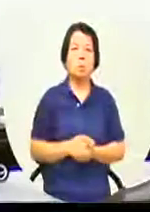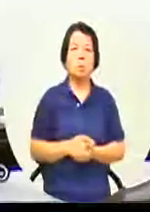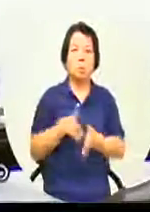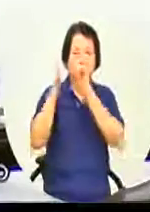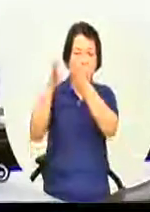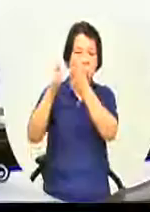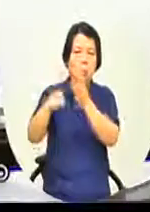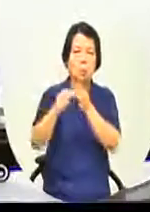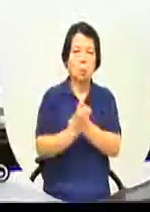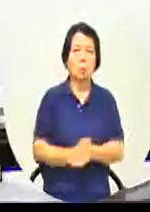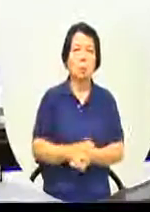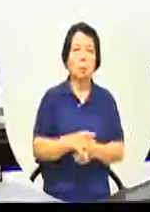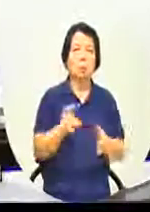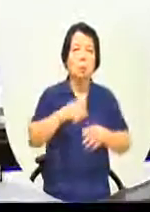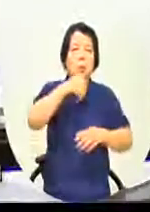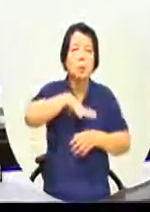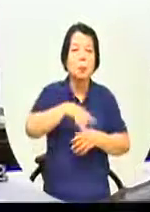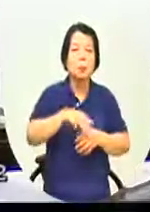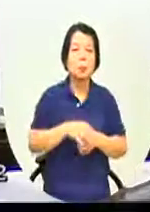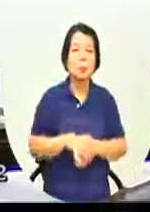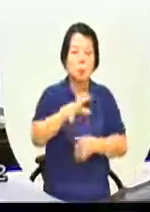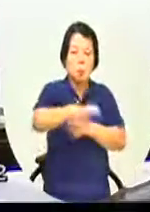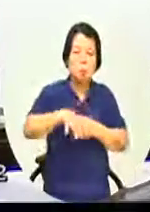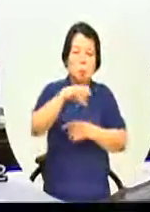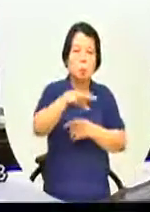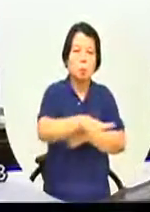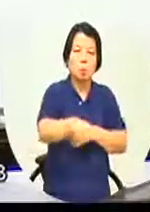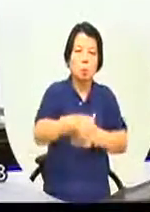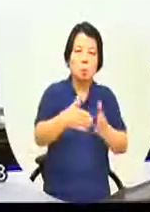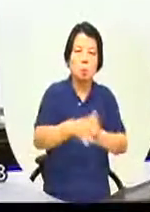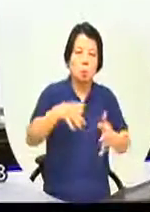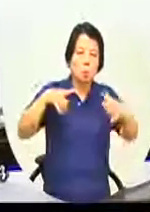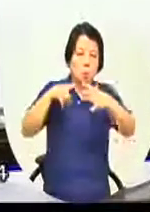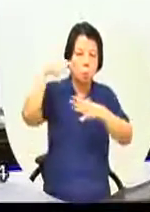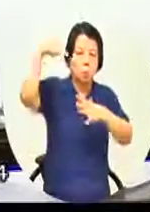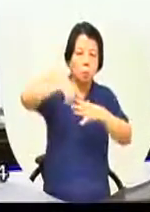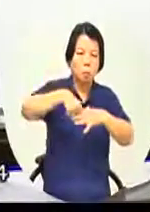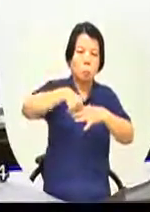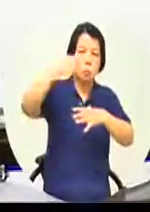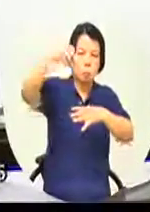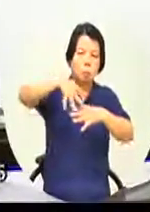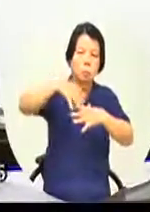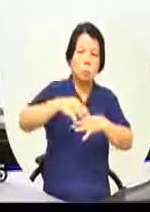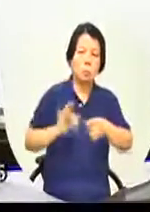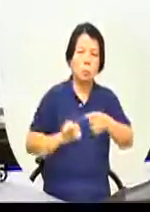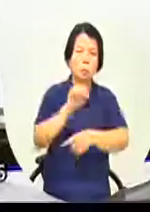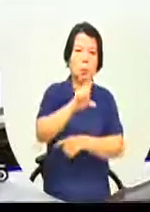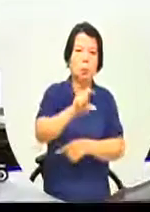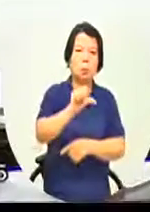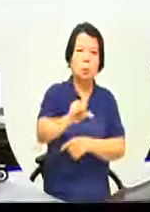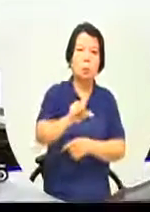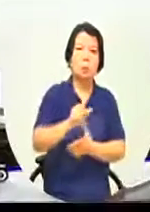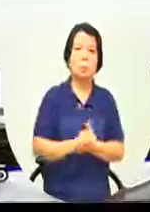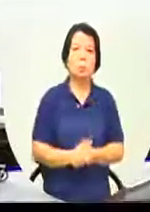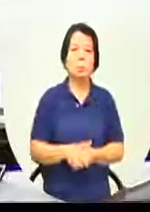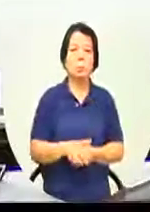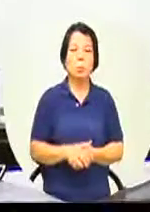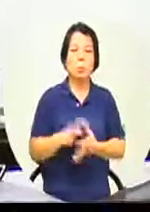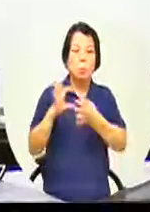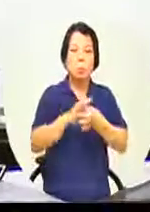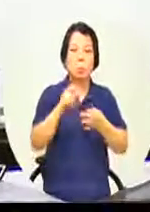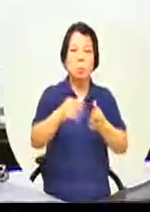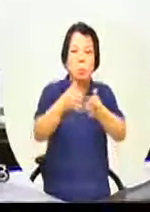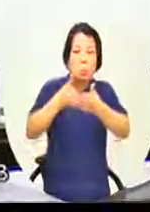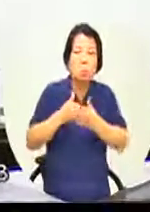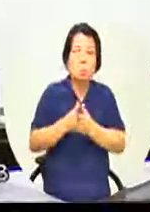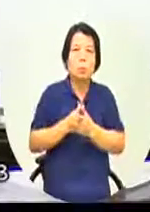东这个向阳农场里面，它能够透光率可以到达65%，它不只是它连那个需要